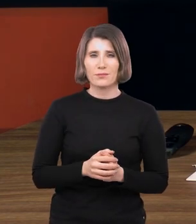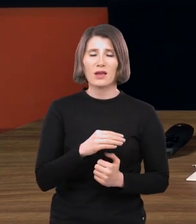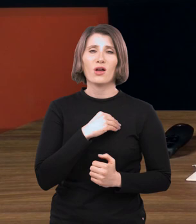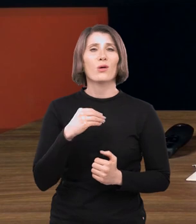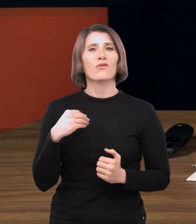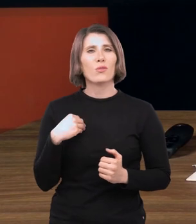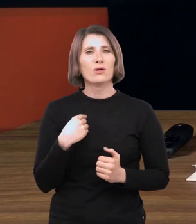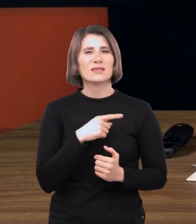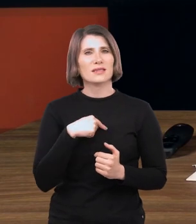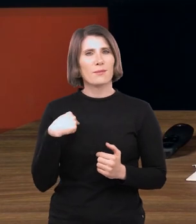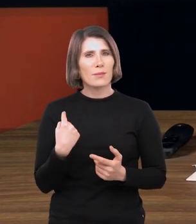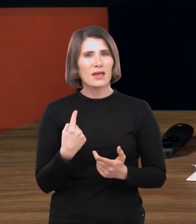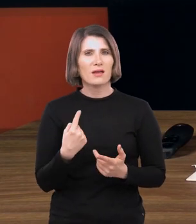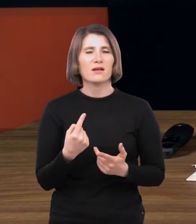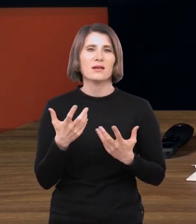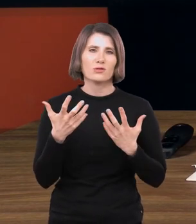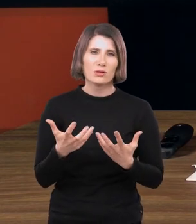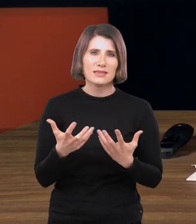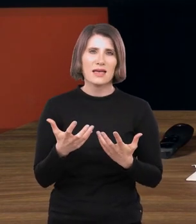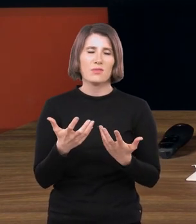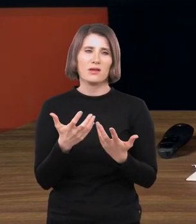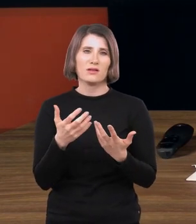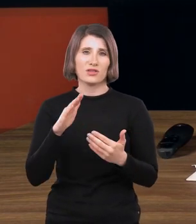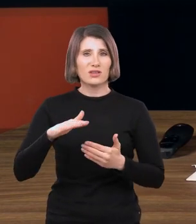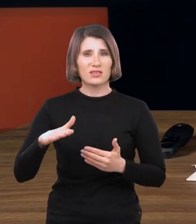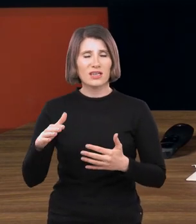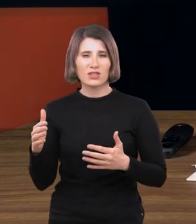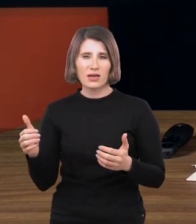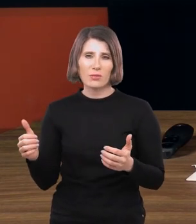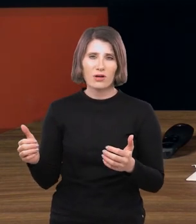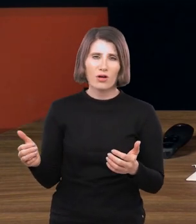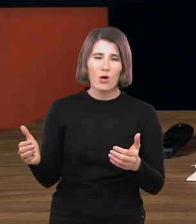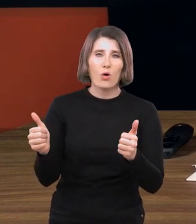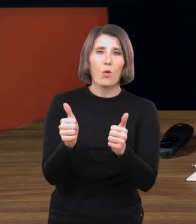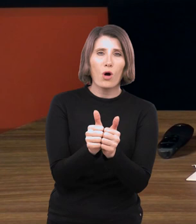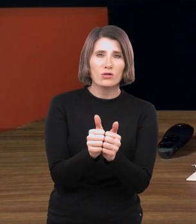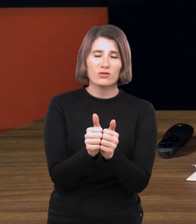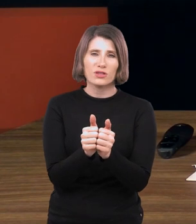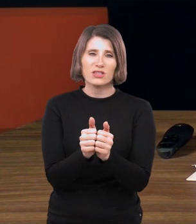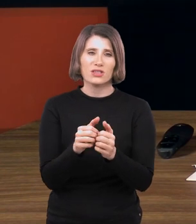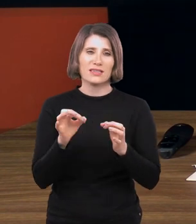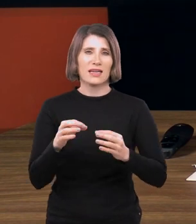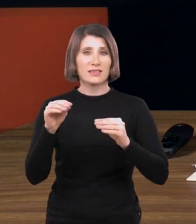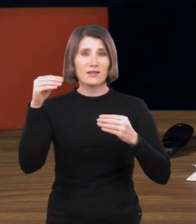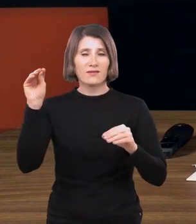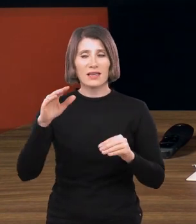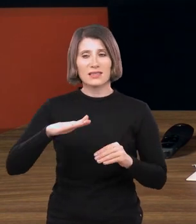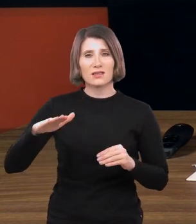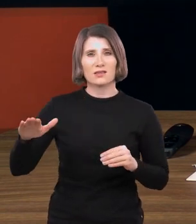do edukacji włączającej i coraz więcej dzieci ze spektrum zaburzeń